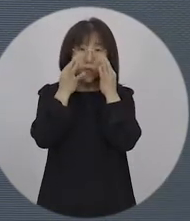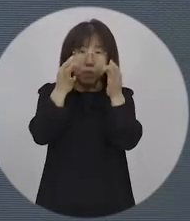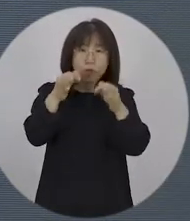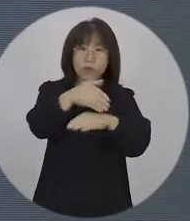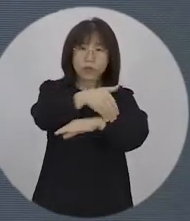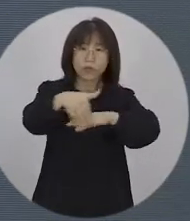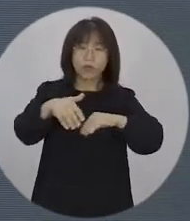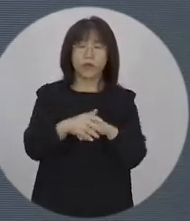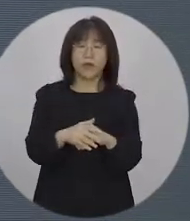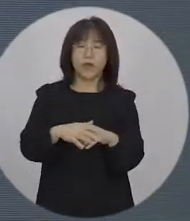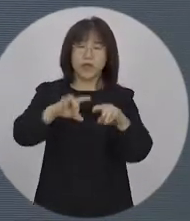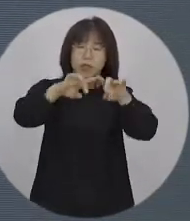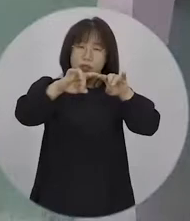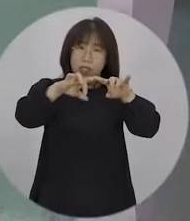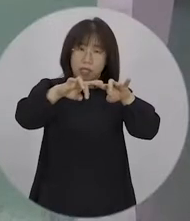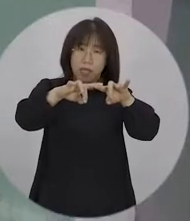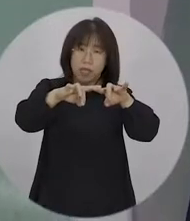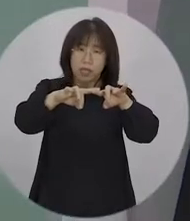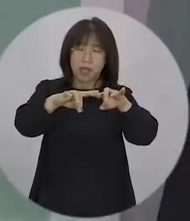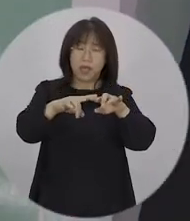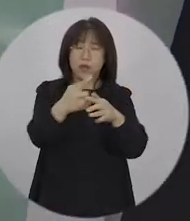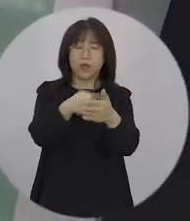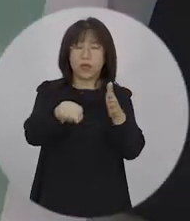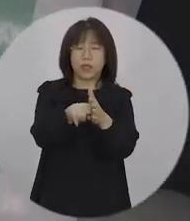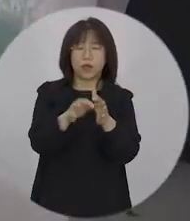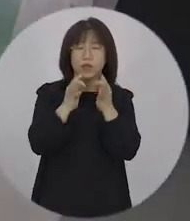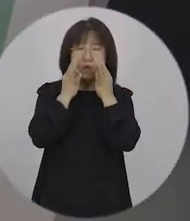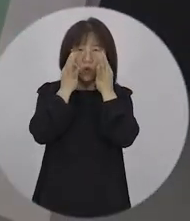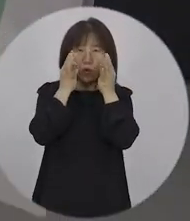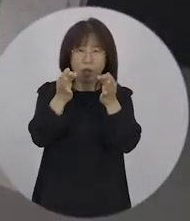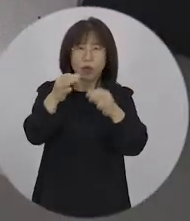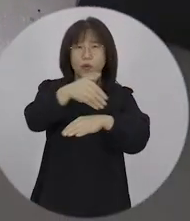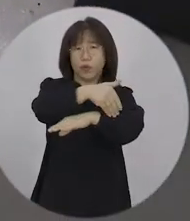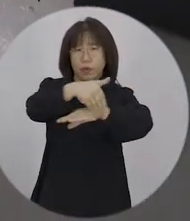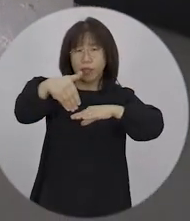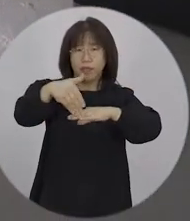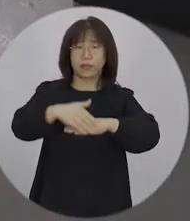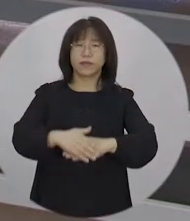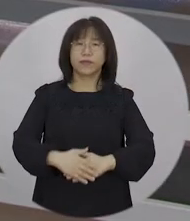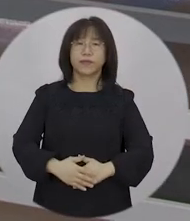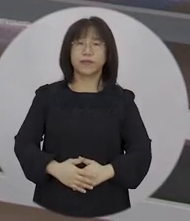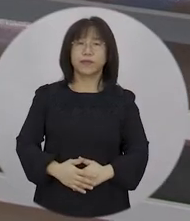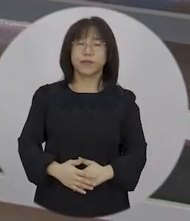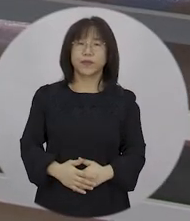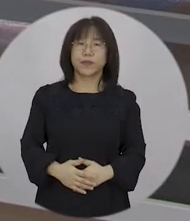앞으로도 전기차 충전 사각지대 해소를 위해 최선을 다한다는 방침입니다.